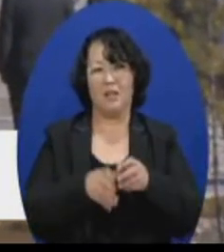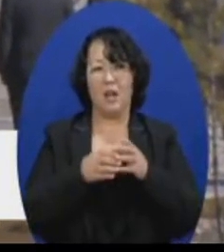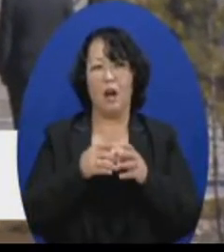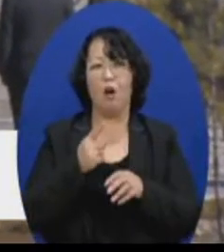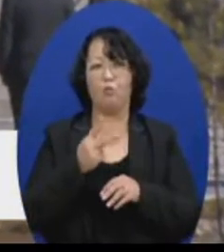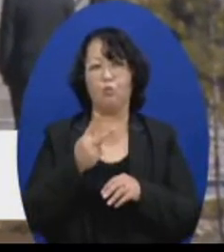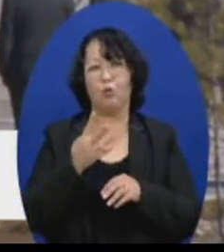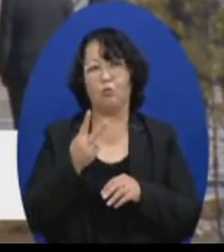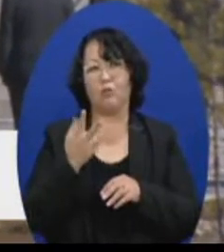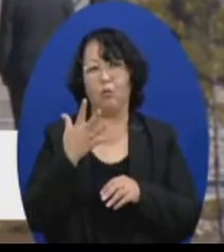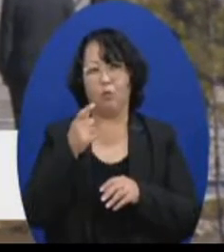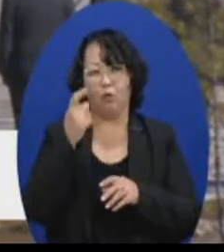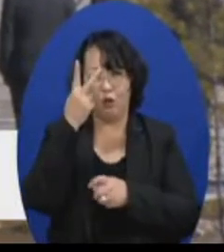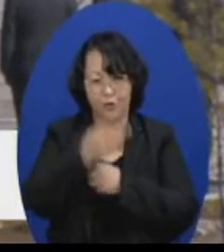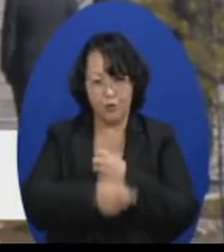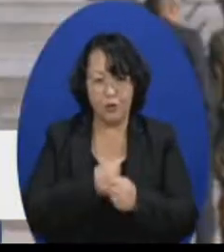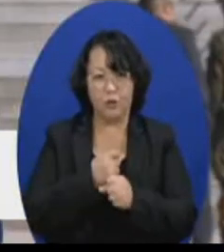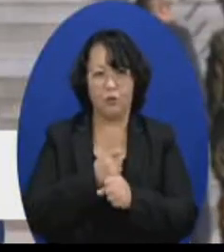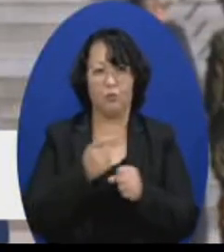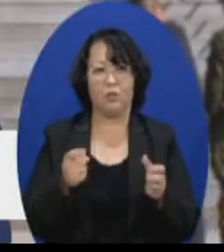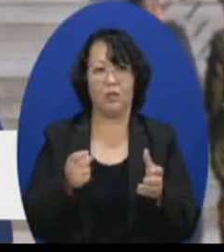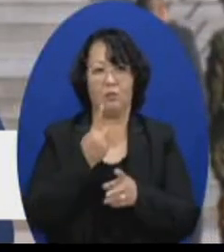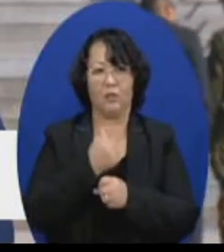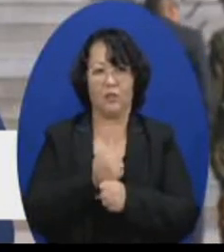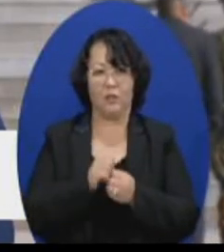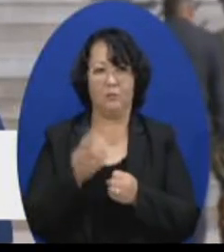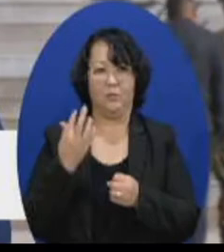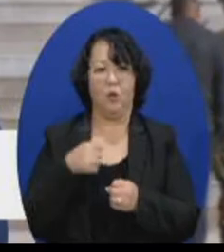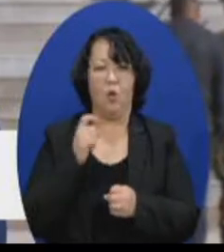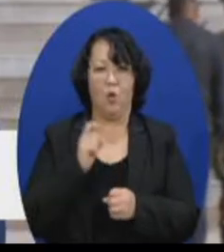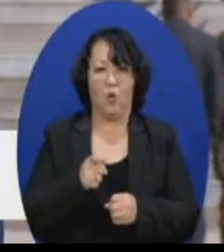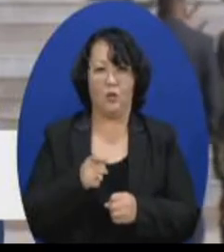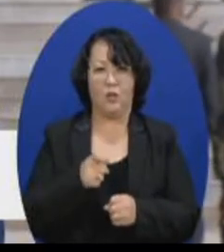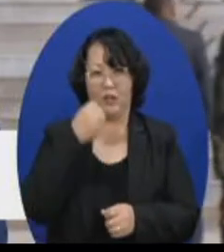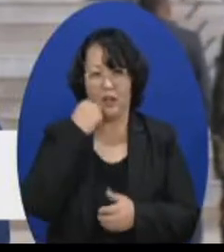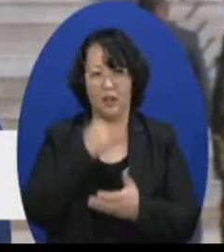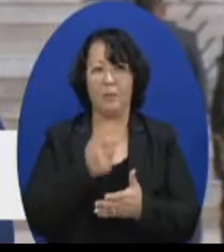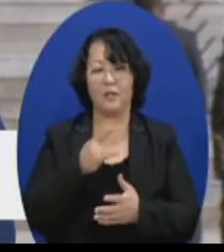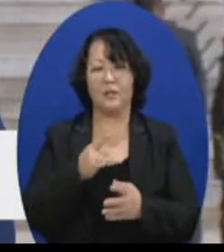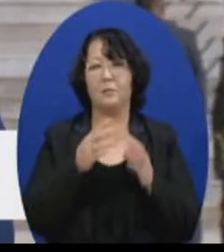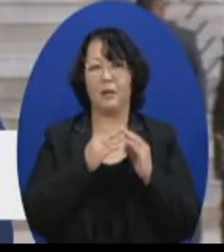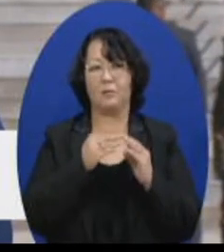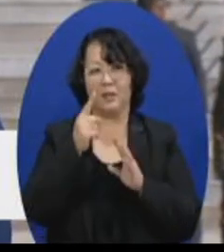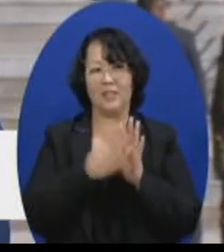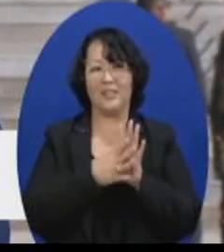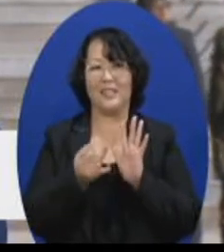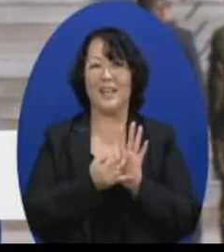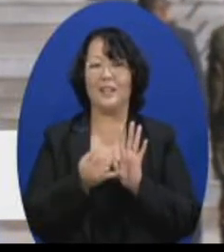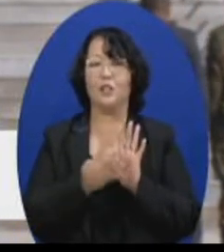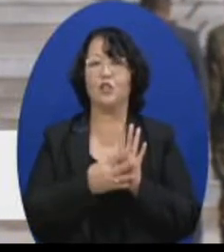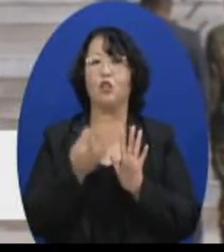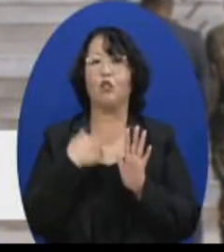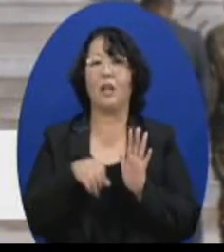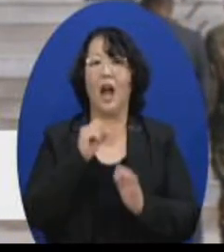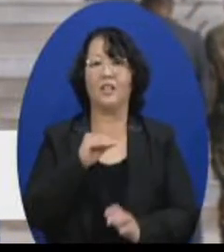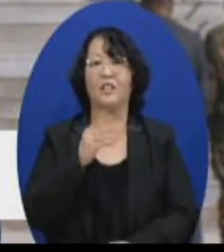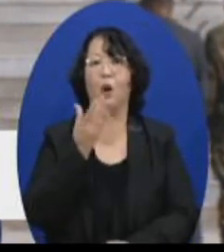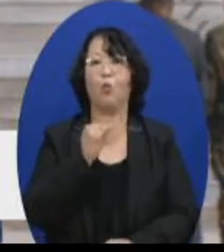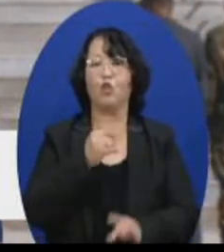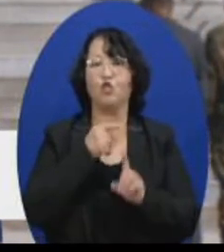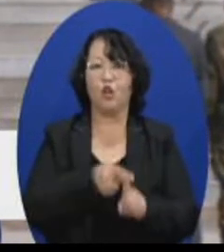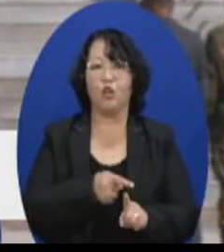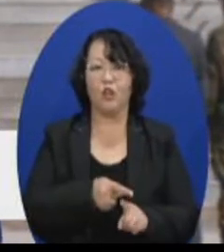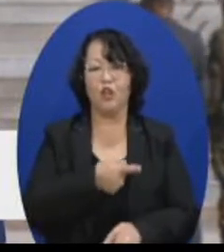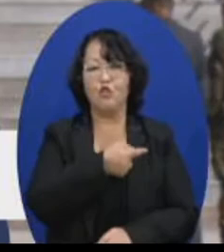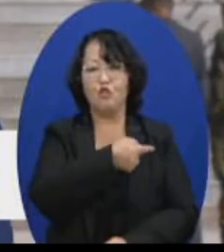дор сууж 2 жил үйл ажиллагаа эрхэлсэн. Хуучин тамгын газрын байрлал бол 79 онд аж ахуйн аргаар баригдсан нэг